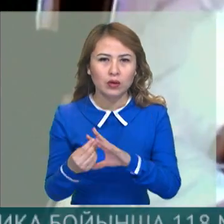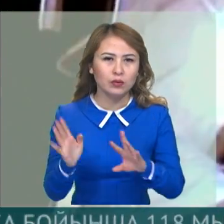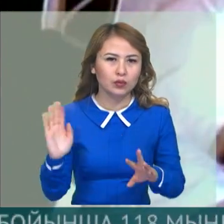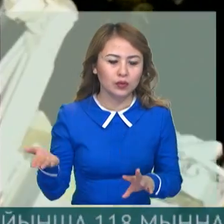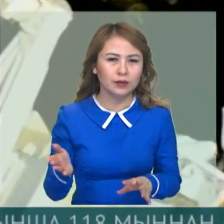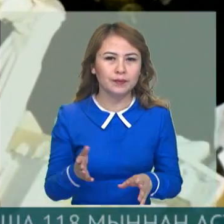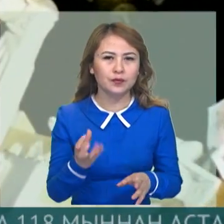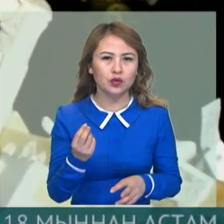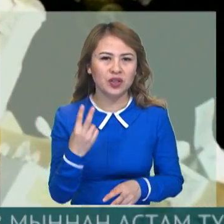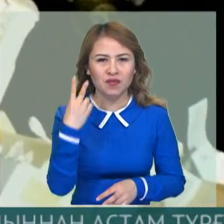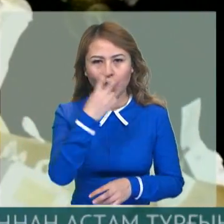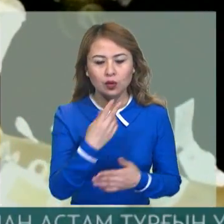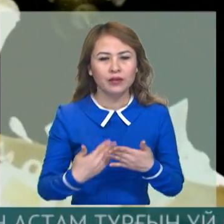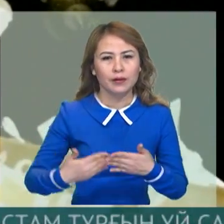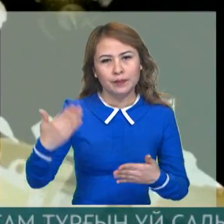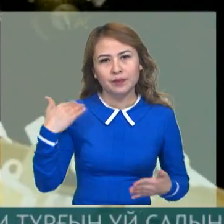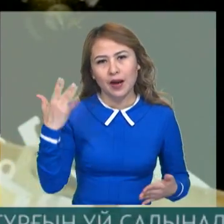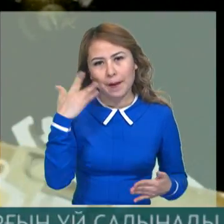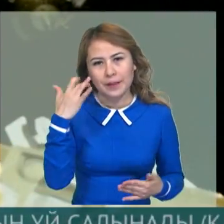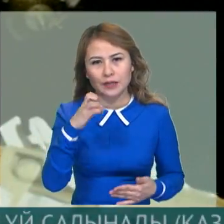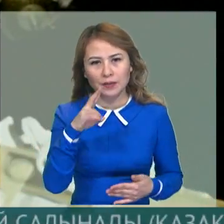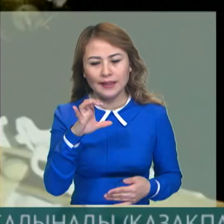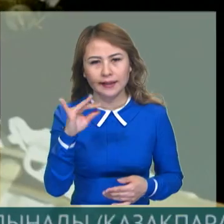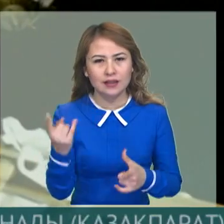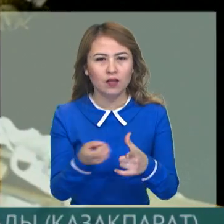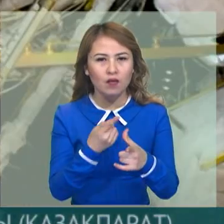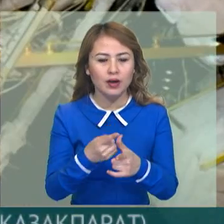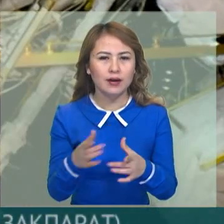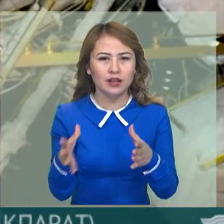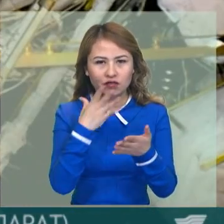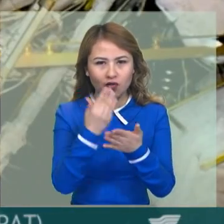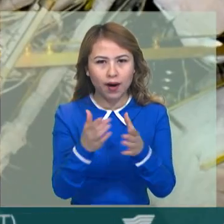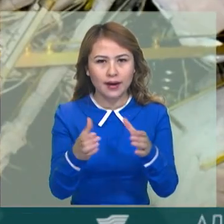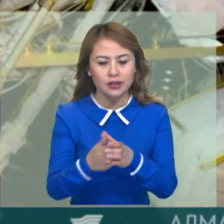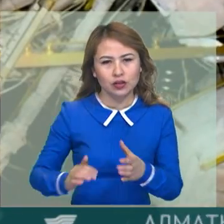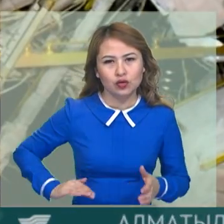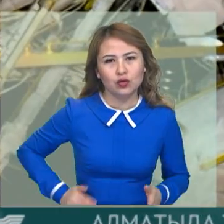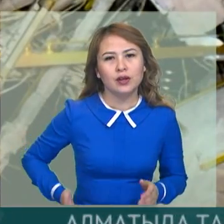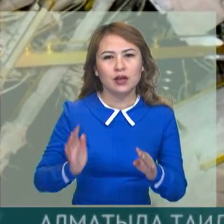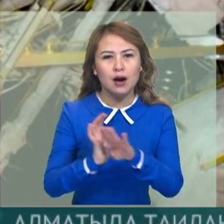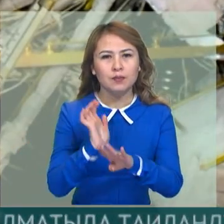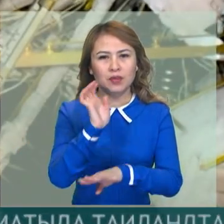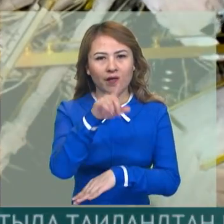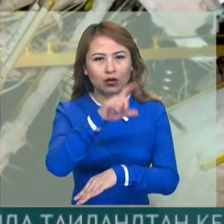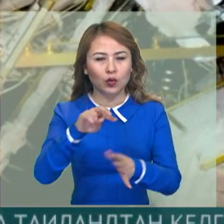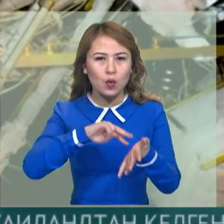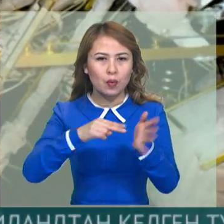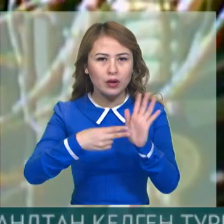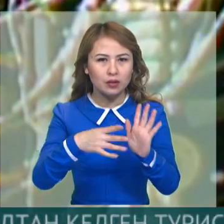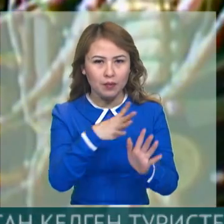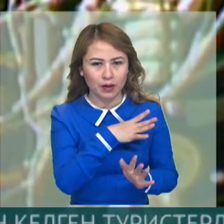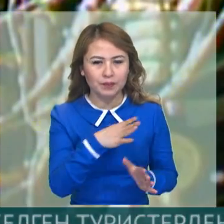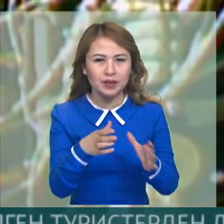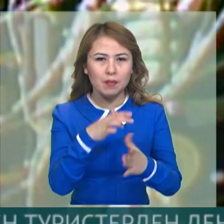кетерлігі, осыдан 2 жыл бұрын америкалық SpaceX жекеменшік ғарыш компаниясы да айға адам ұшыру туралы жоспарлармен бөліскен